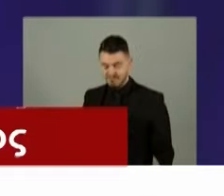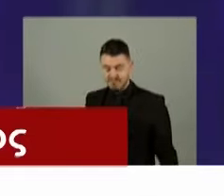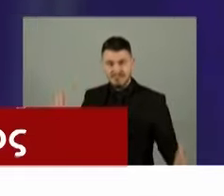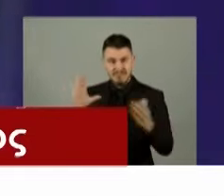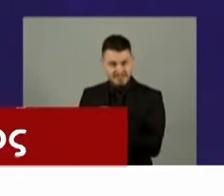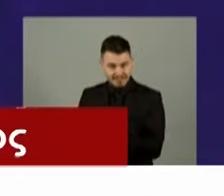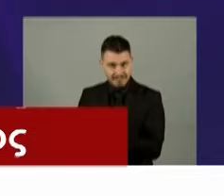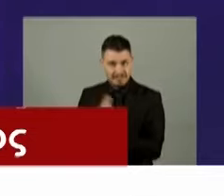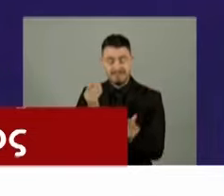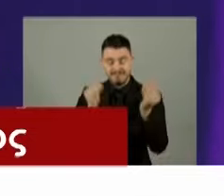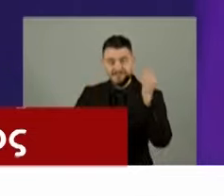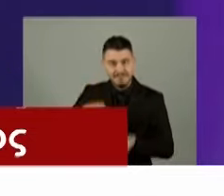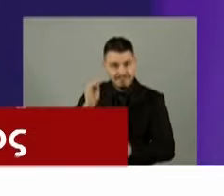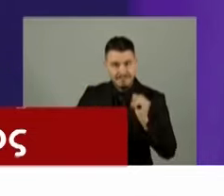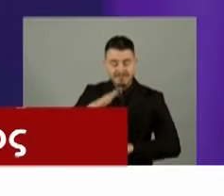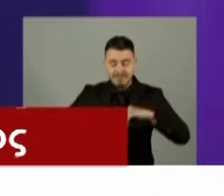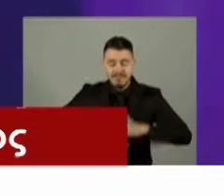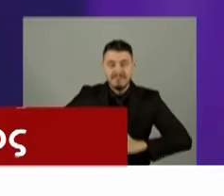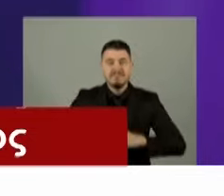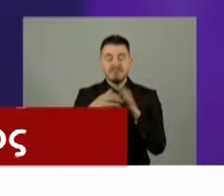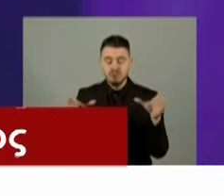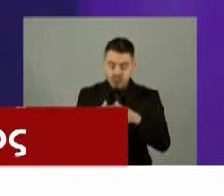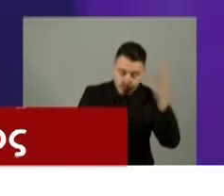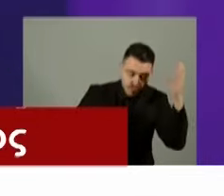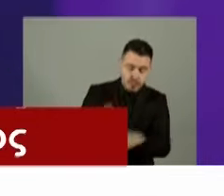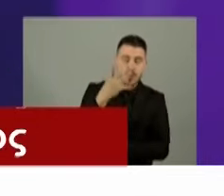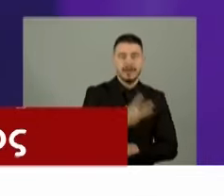Για κάτι το οποίο πολλά στελέχη του